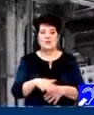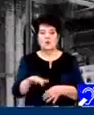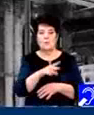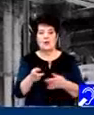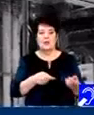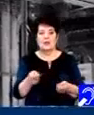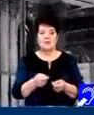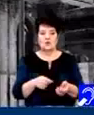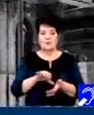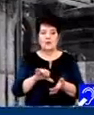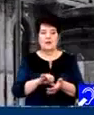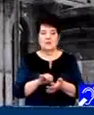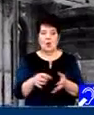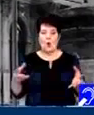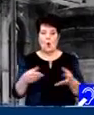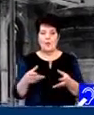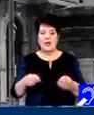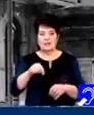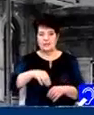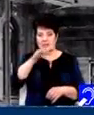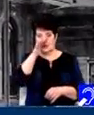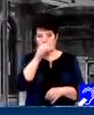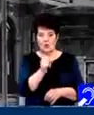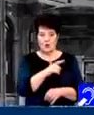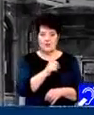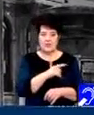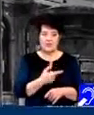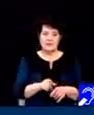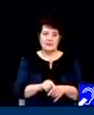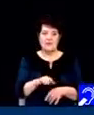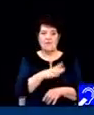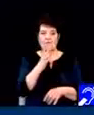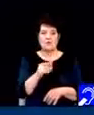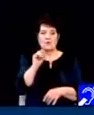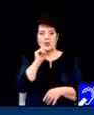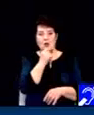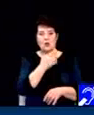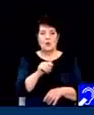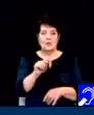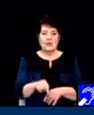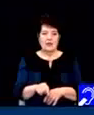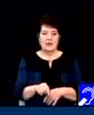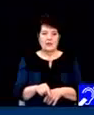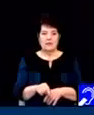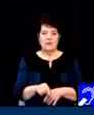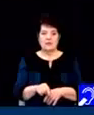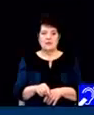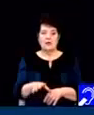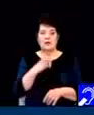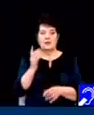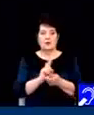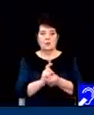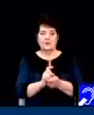comercial și participă la congrese ale cooperației din Chișinău și Odessa. A fost pionierul economiei basarabiene în sensul că a optat